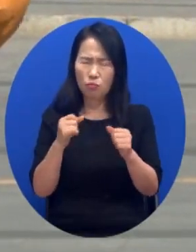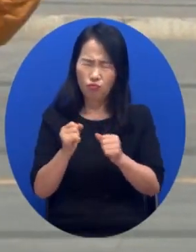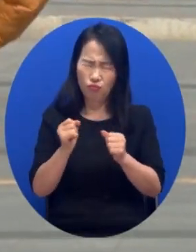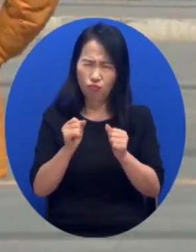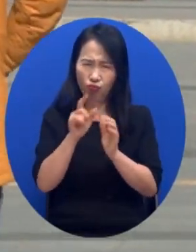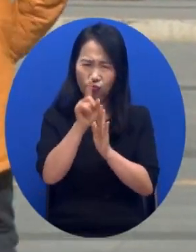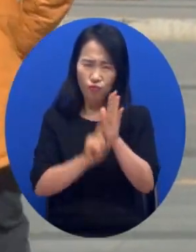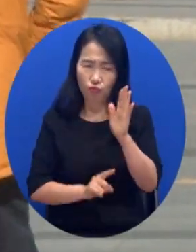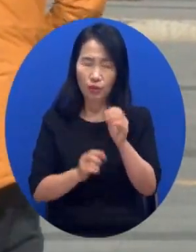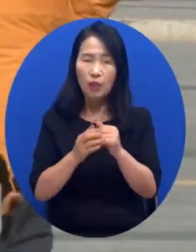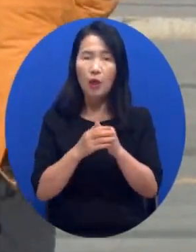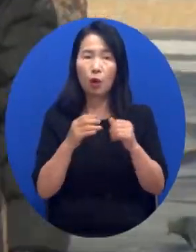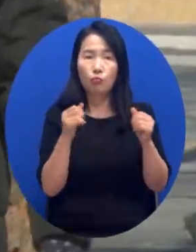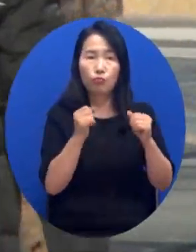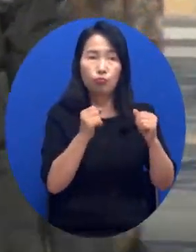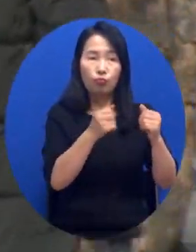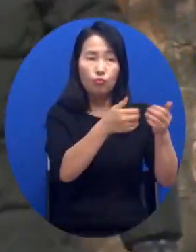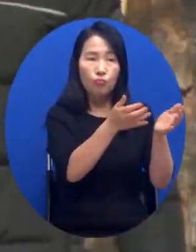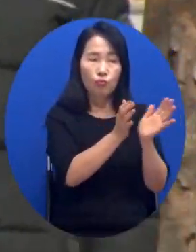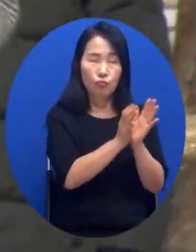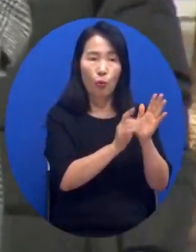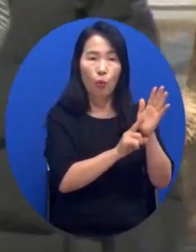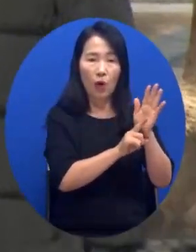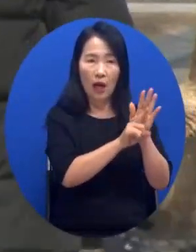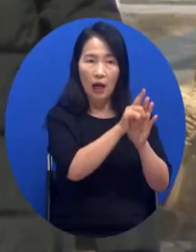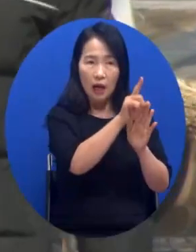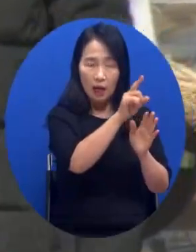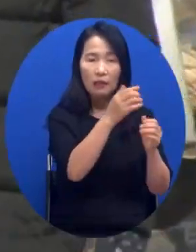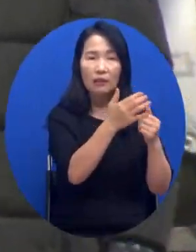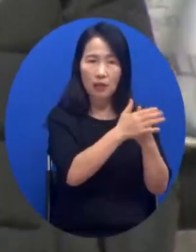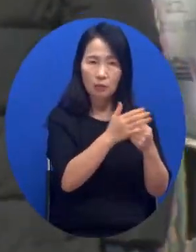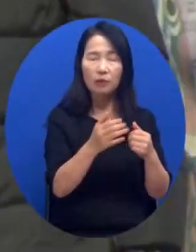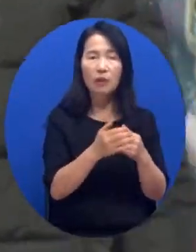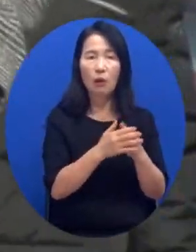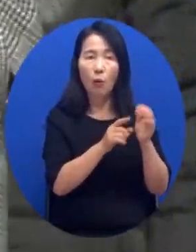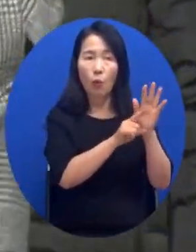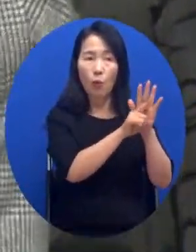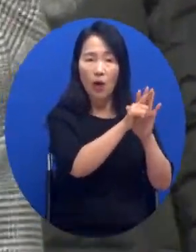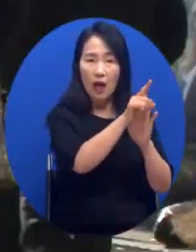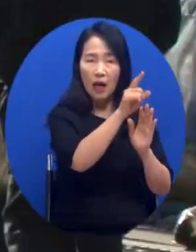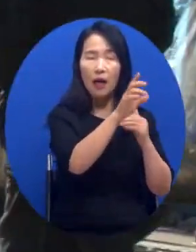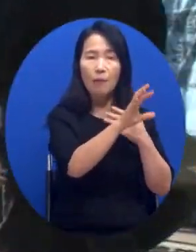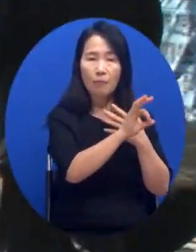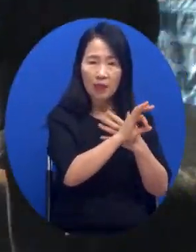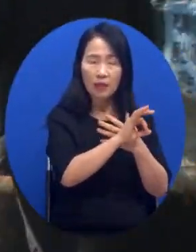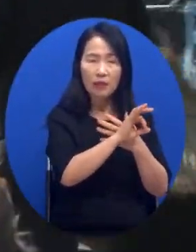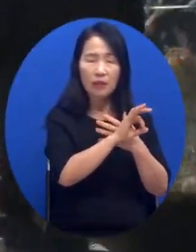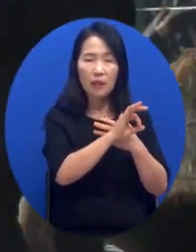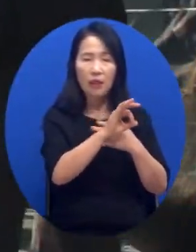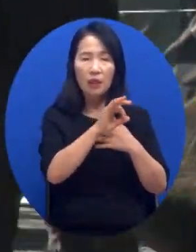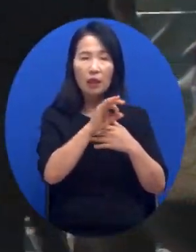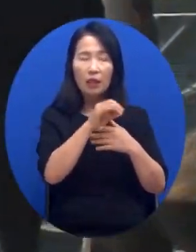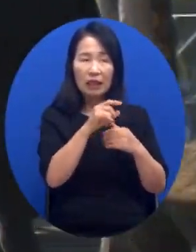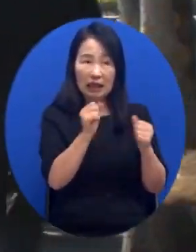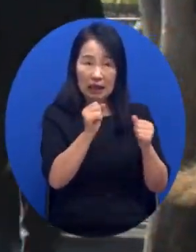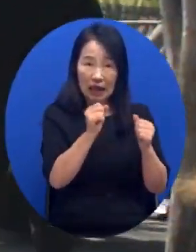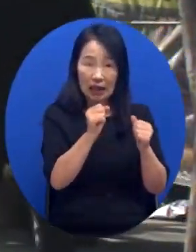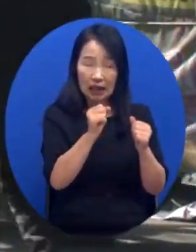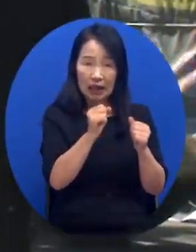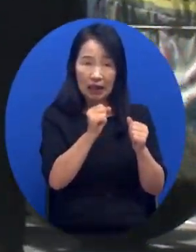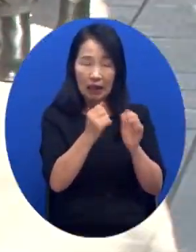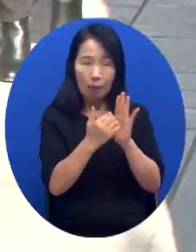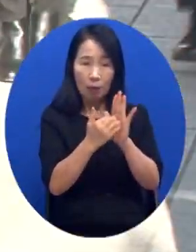북극의 기온이 올라갔기 때문인데요. 북극 기온이 올라가면 극지방의 한기를 막아주는